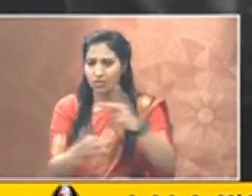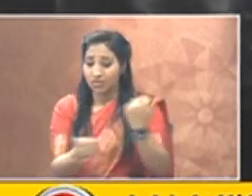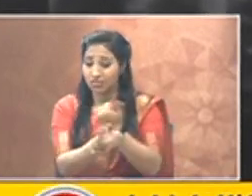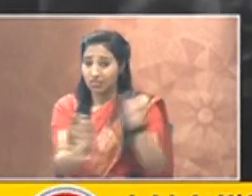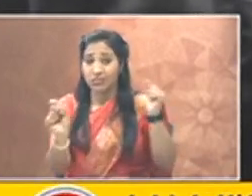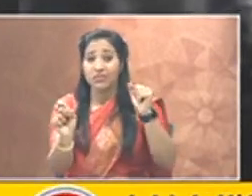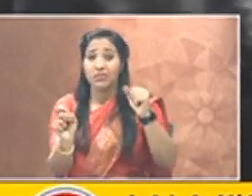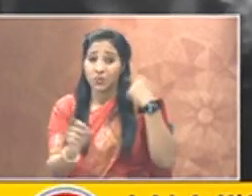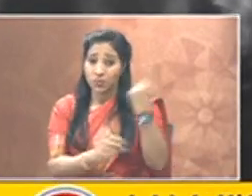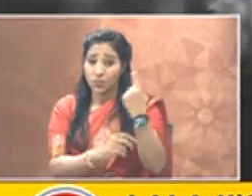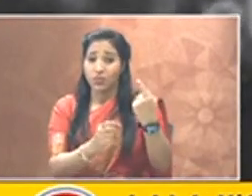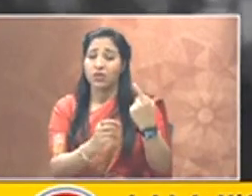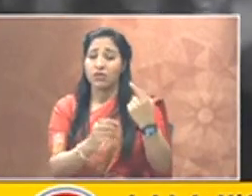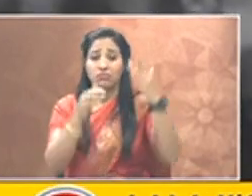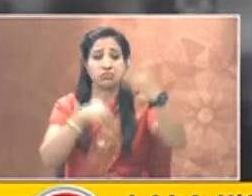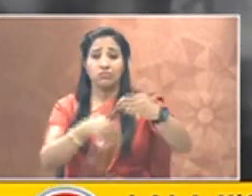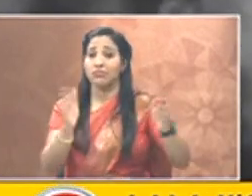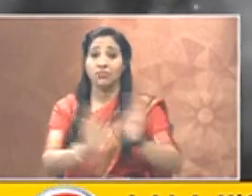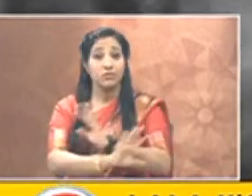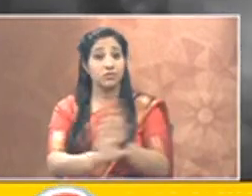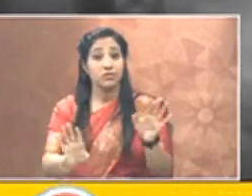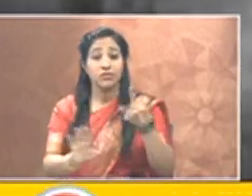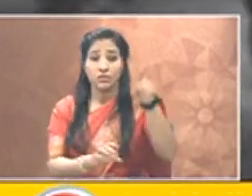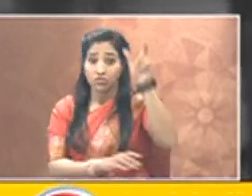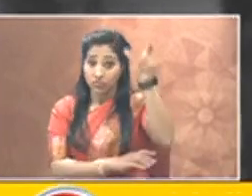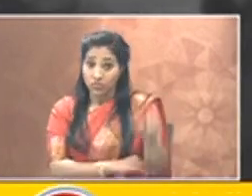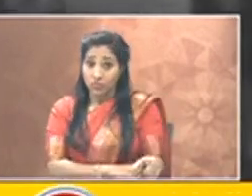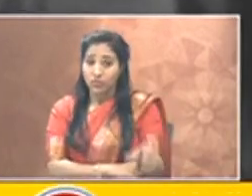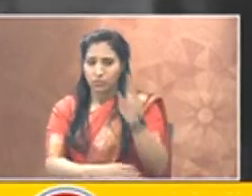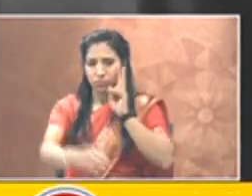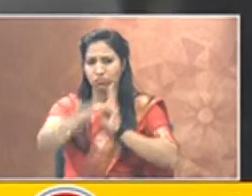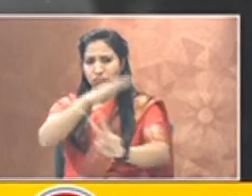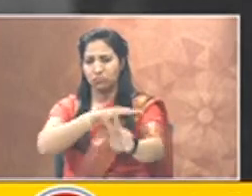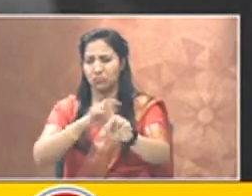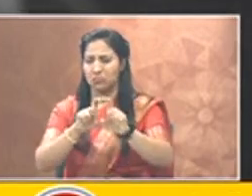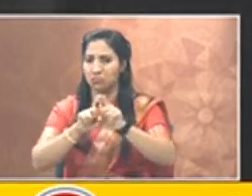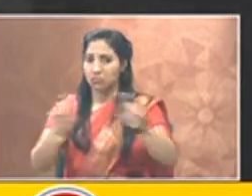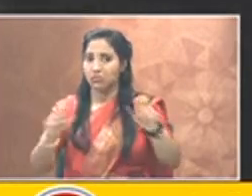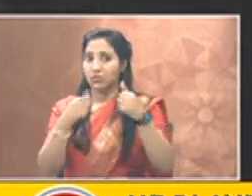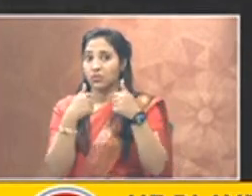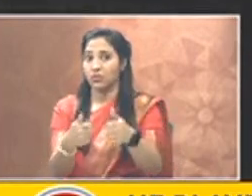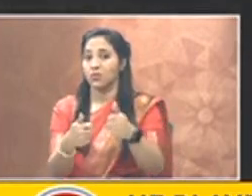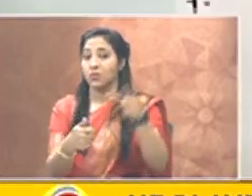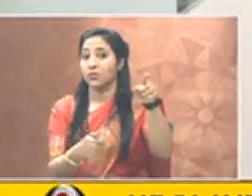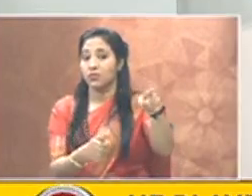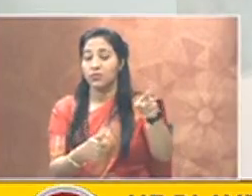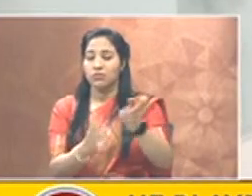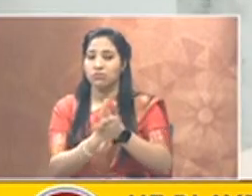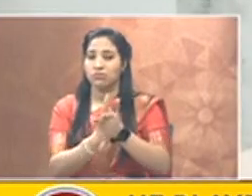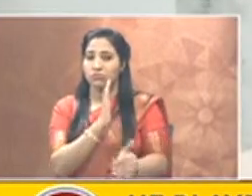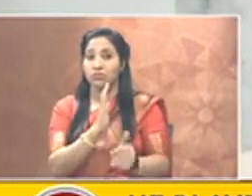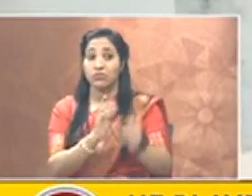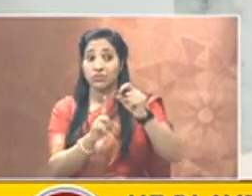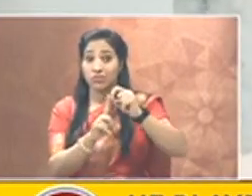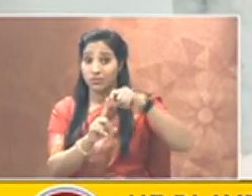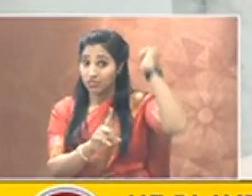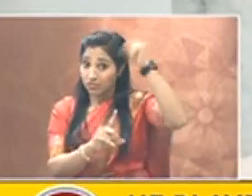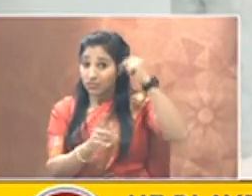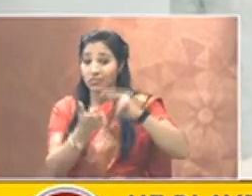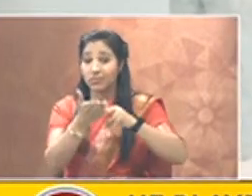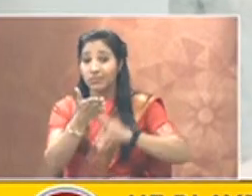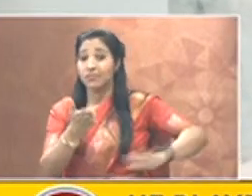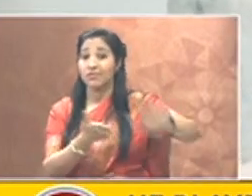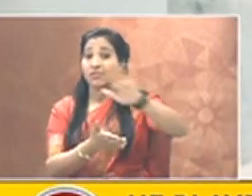तक सीमित नहीं किया जा सकता। वो बहुत दूरदर्शी थे। उन्होंने पंजाब नेशनल